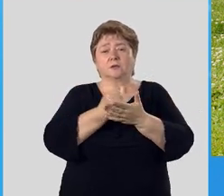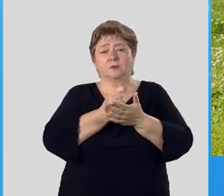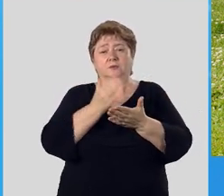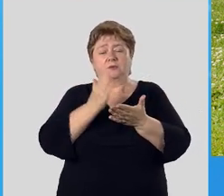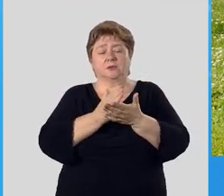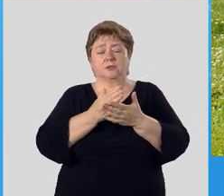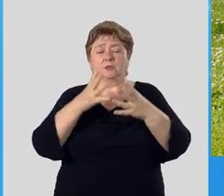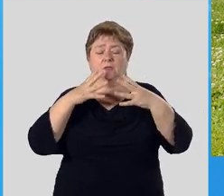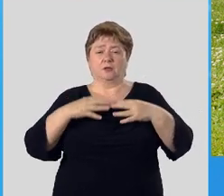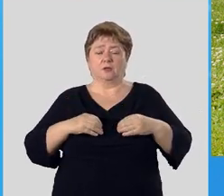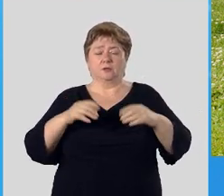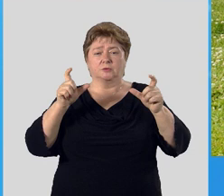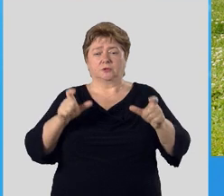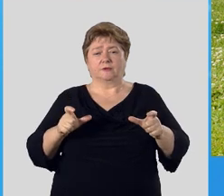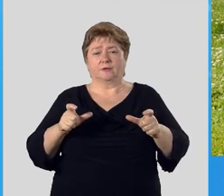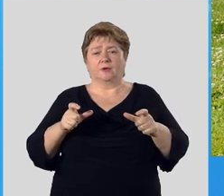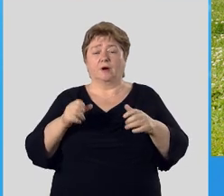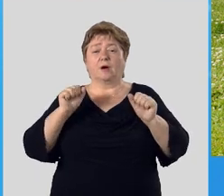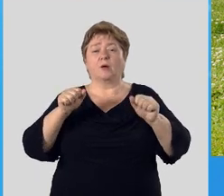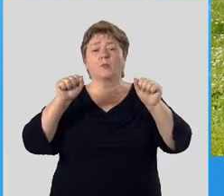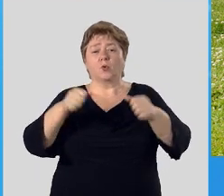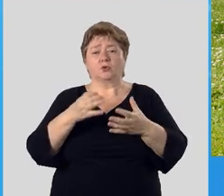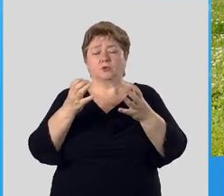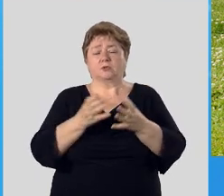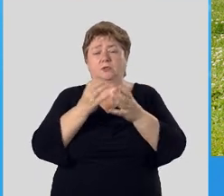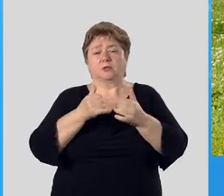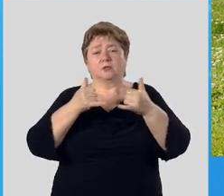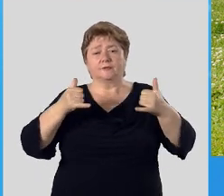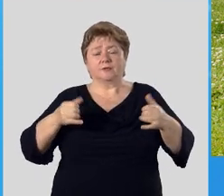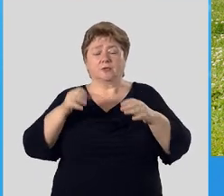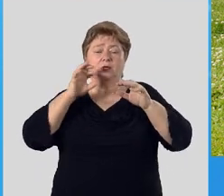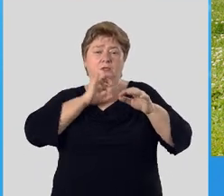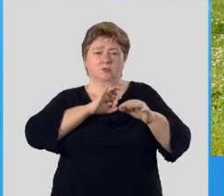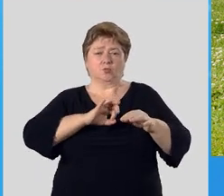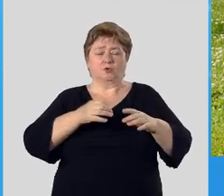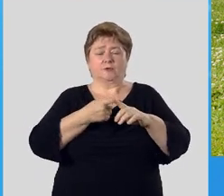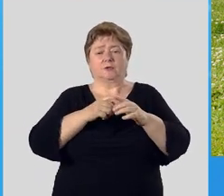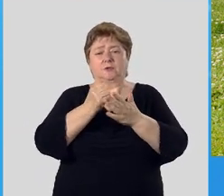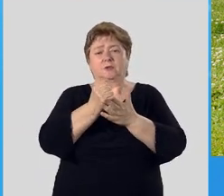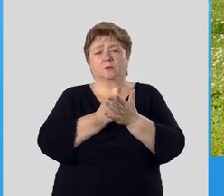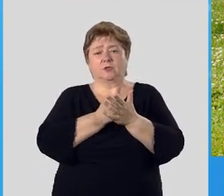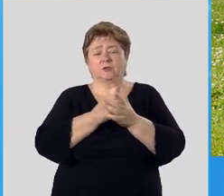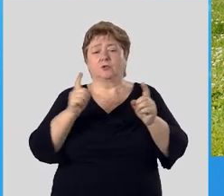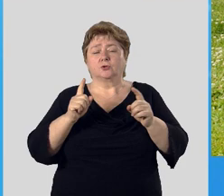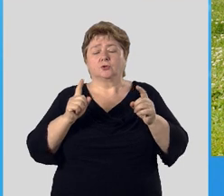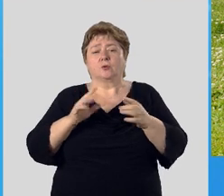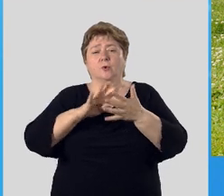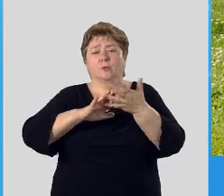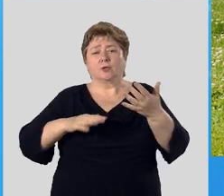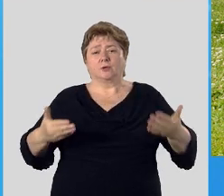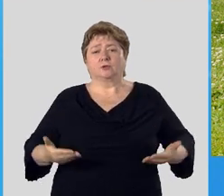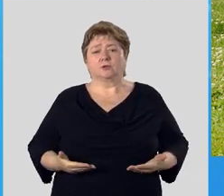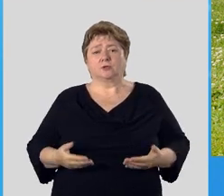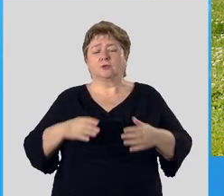обладает их организм и как можно сохранять развивать и использовать эти резервы чтобы продлить жизнь